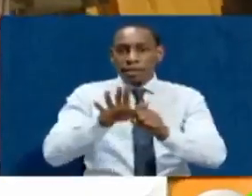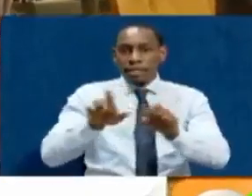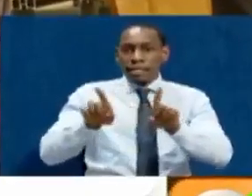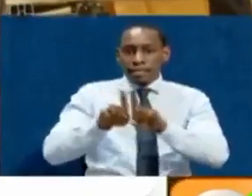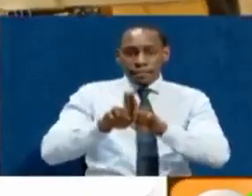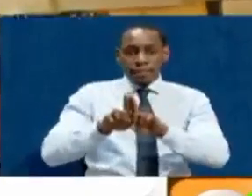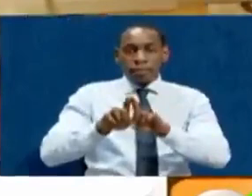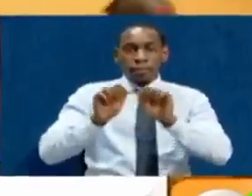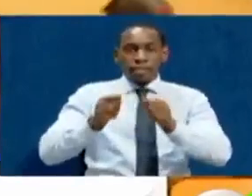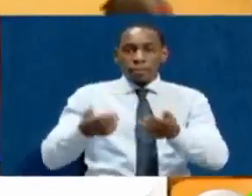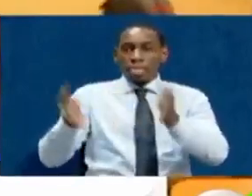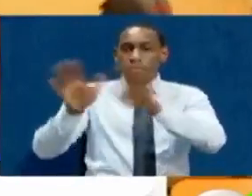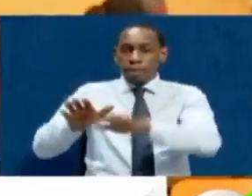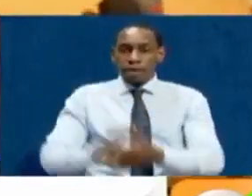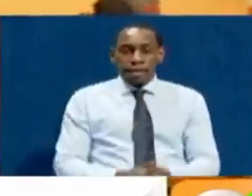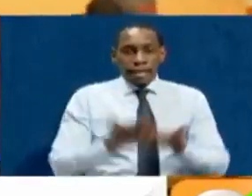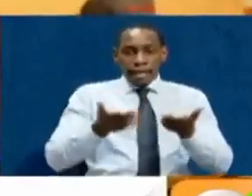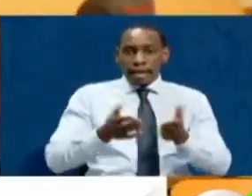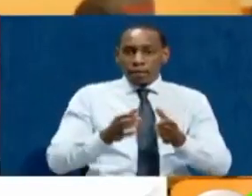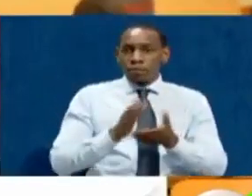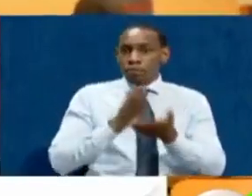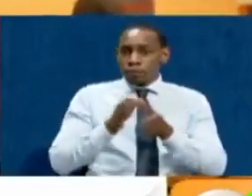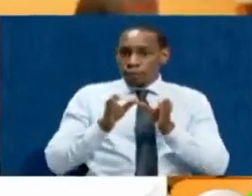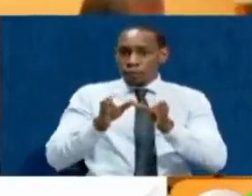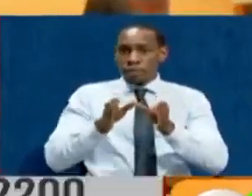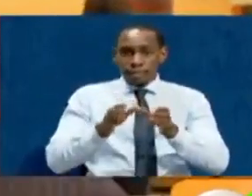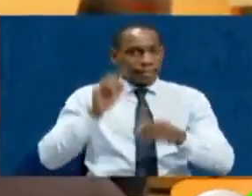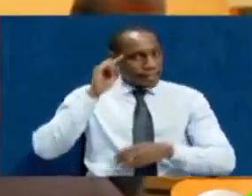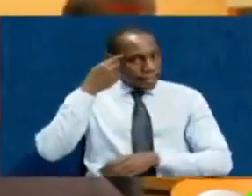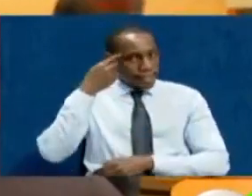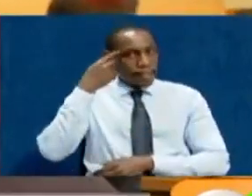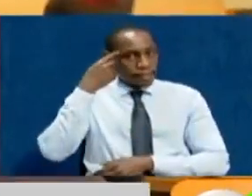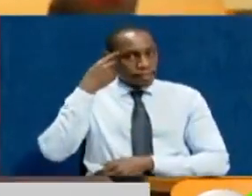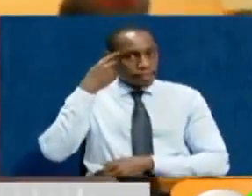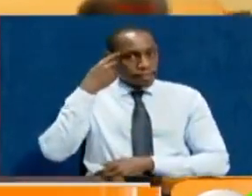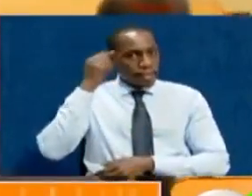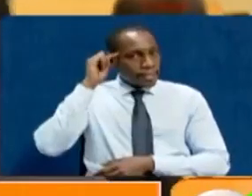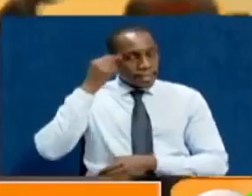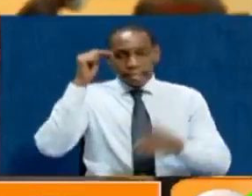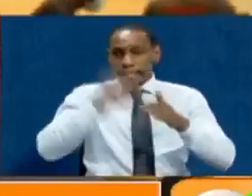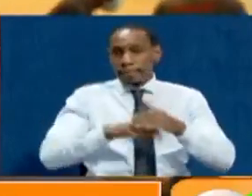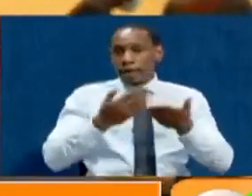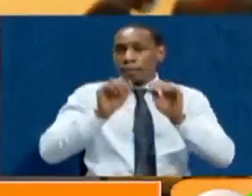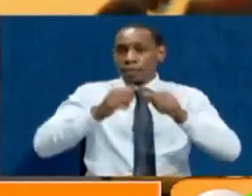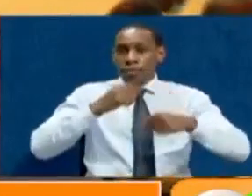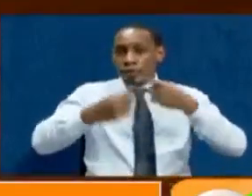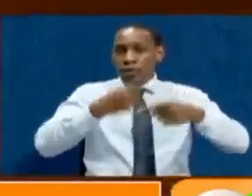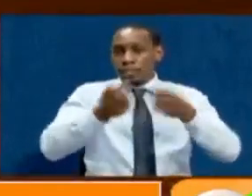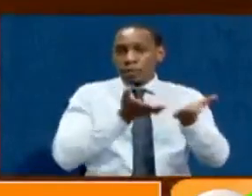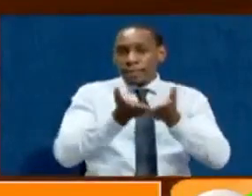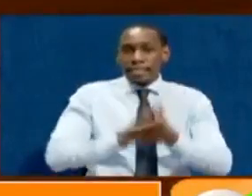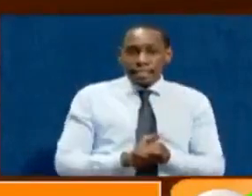nusura limzamishe. Ilibidi tuweze kuangalia outside njia ambayo tutakuwa bado in